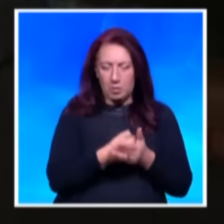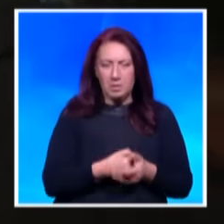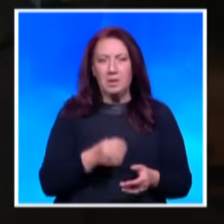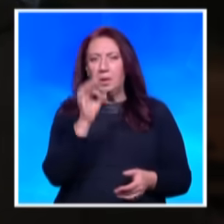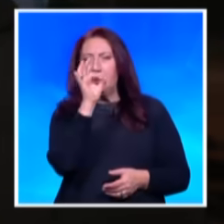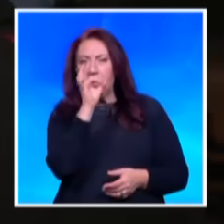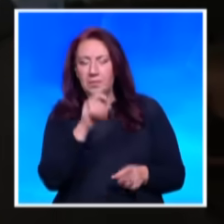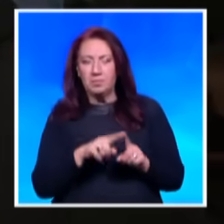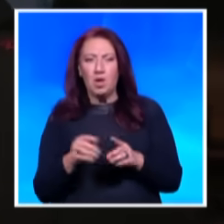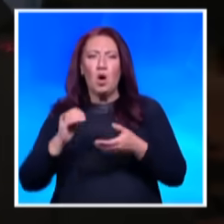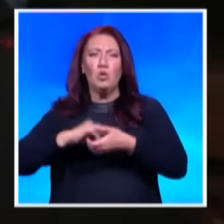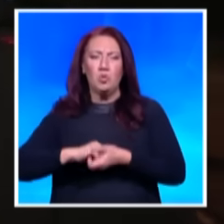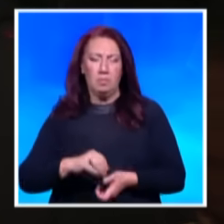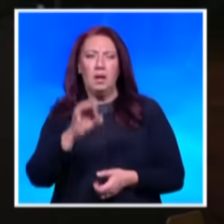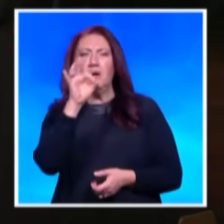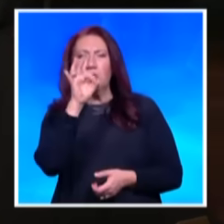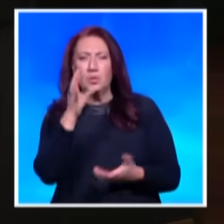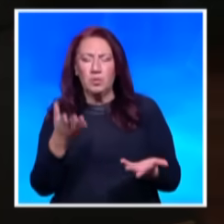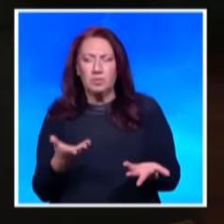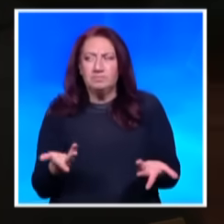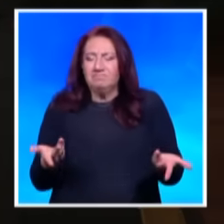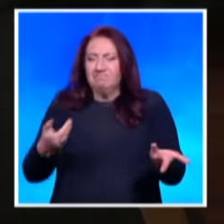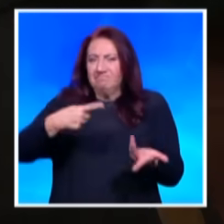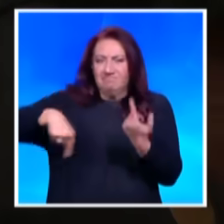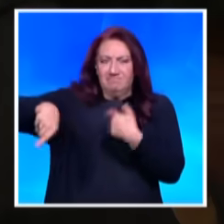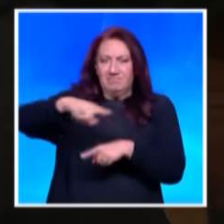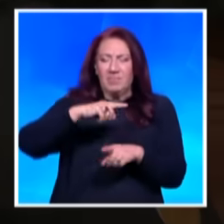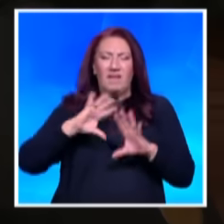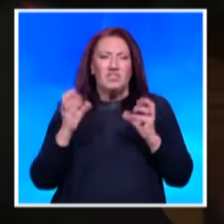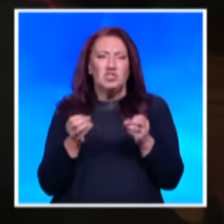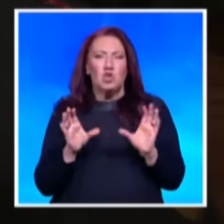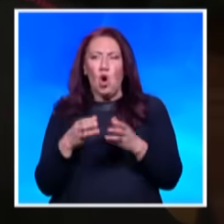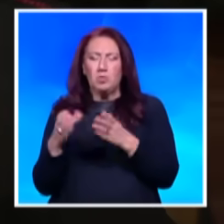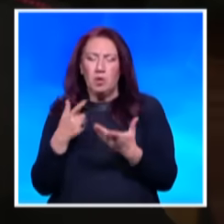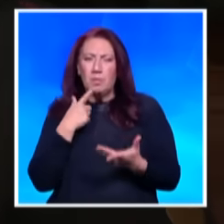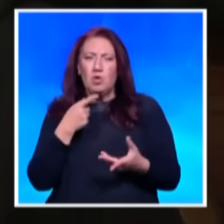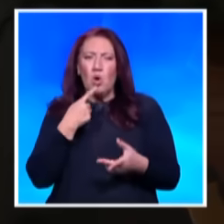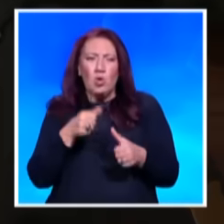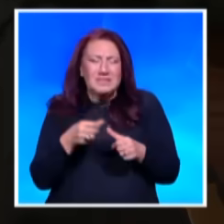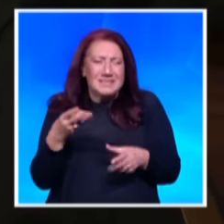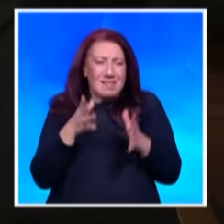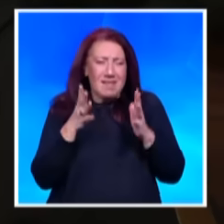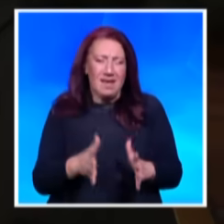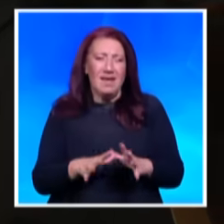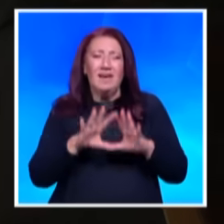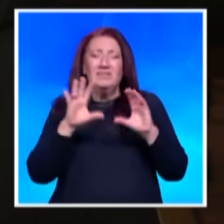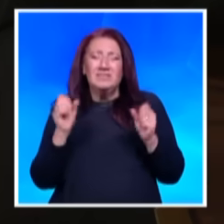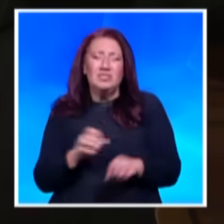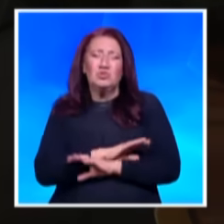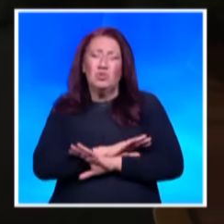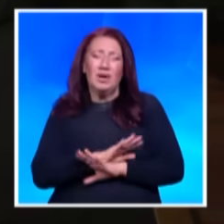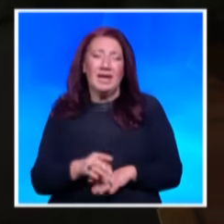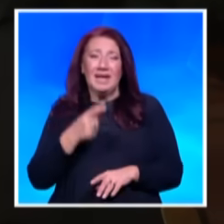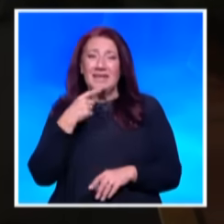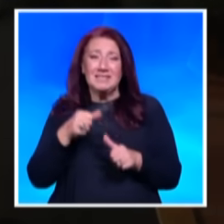коефициент на всички отбори е много зле. под всякаква критика е всичко. 18